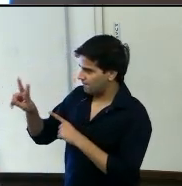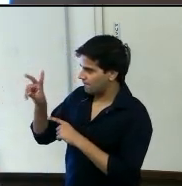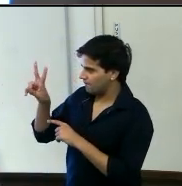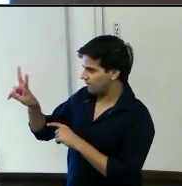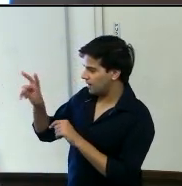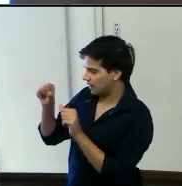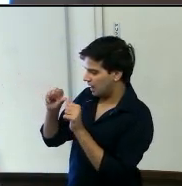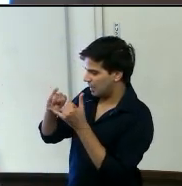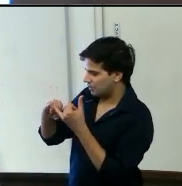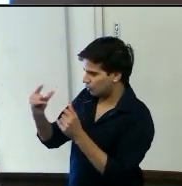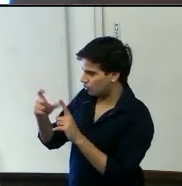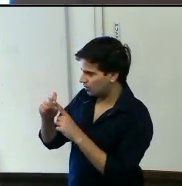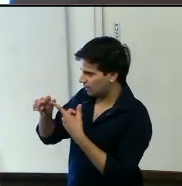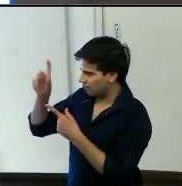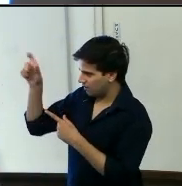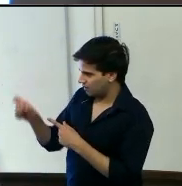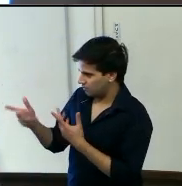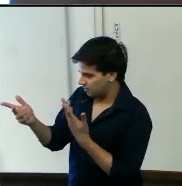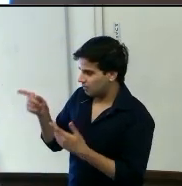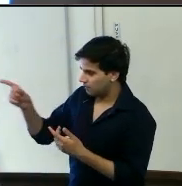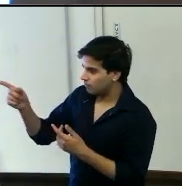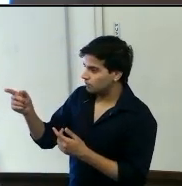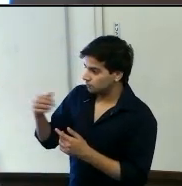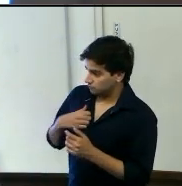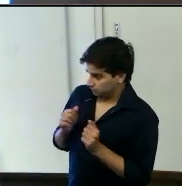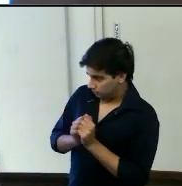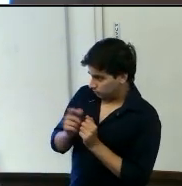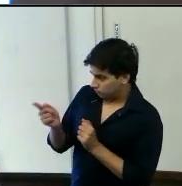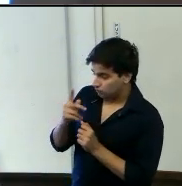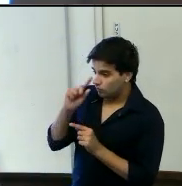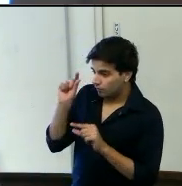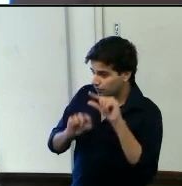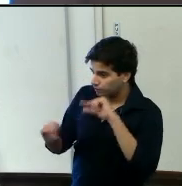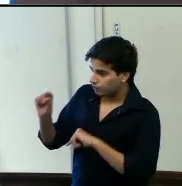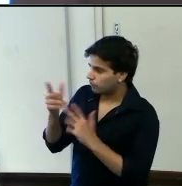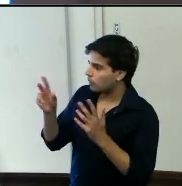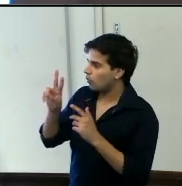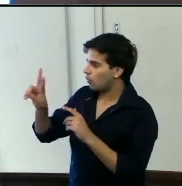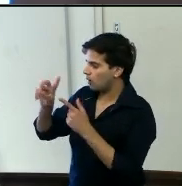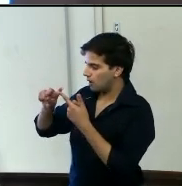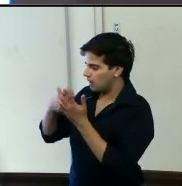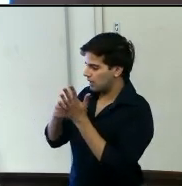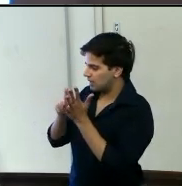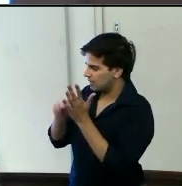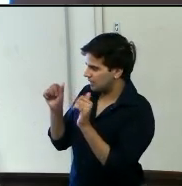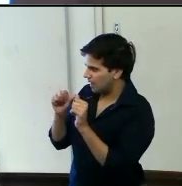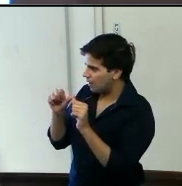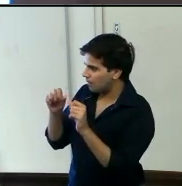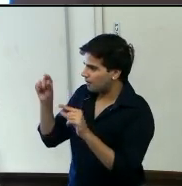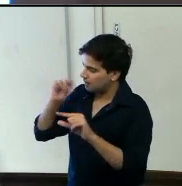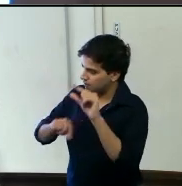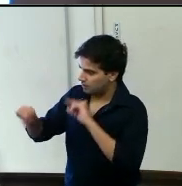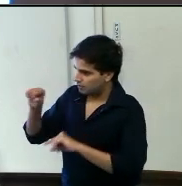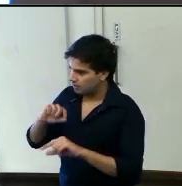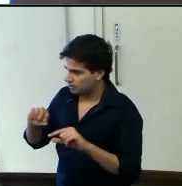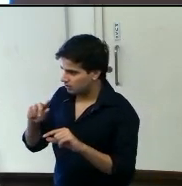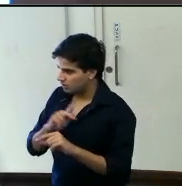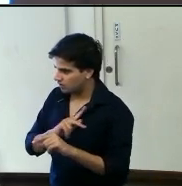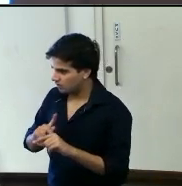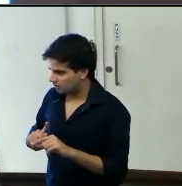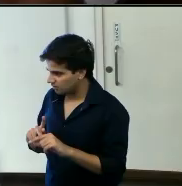about it. We did one experiment on Varna. ಇದೇ ಥರನೇ ಅದಕ್ಕೋಸ್ಕರ ಹೇಳ್ತಾ ಇದ್ದೀನಿ